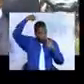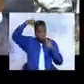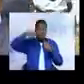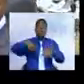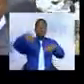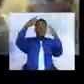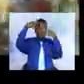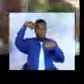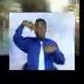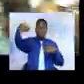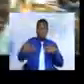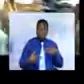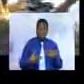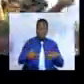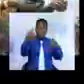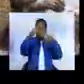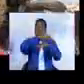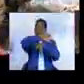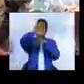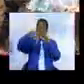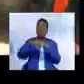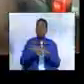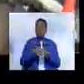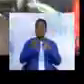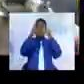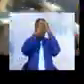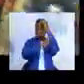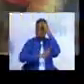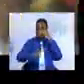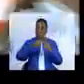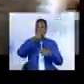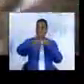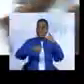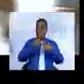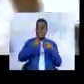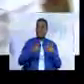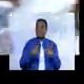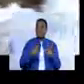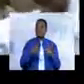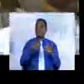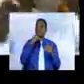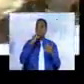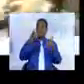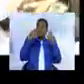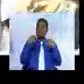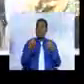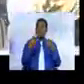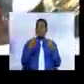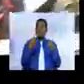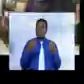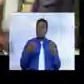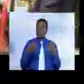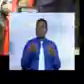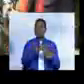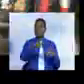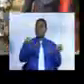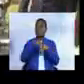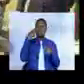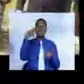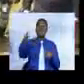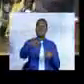les cantons, tribus et villages de la région. Les populations de Botro, Diabo et Languibonou n'ont pas voulu se faire compter